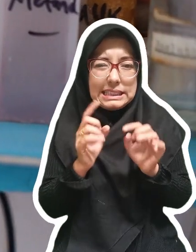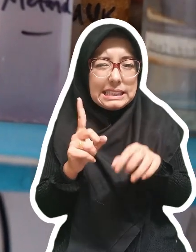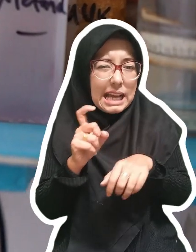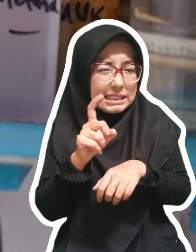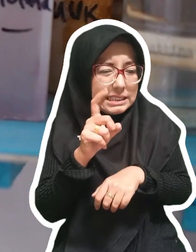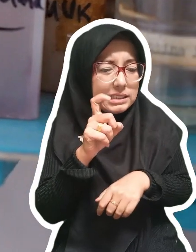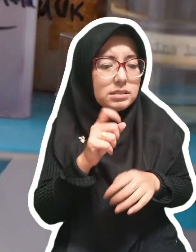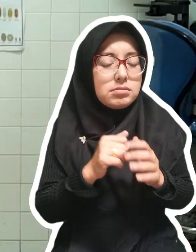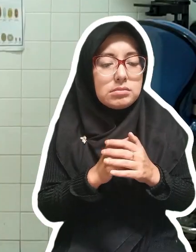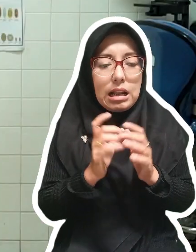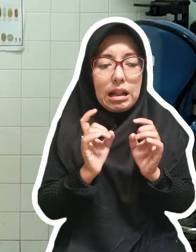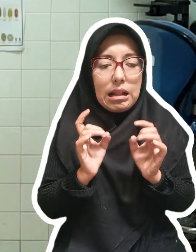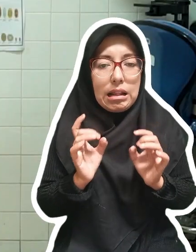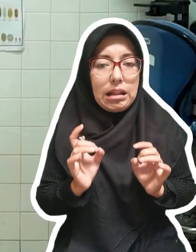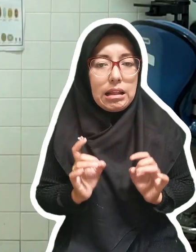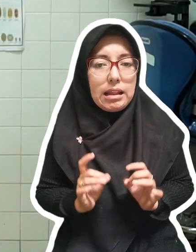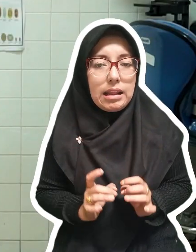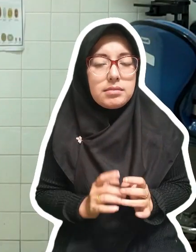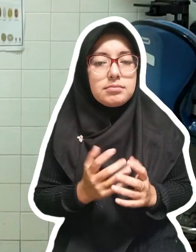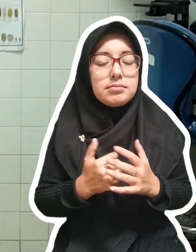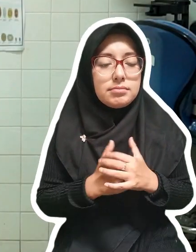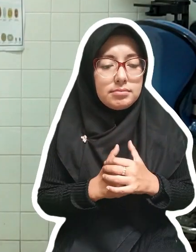cacing.